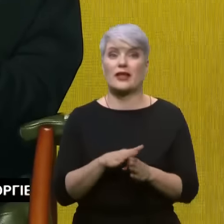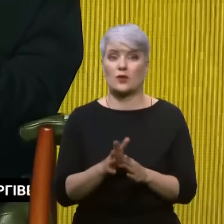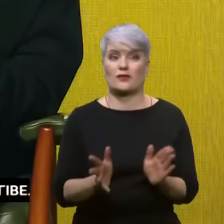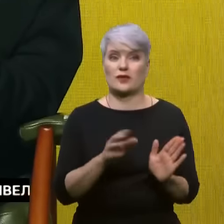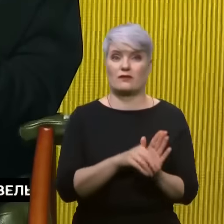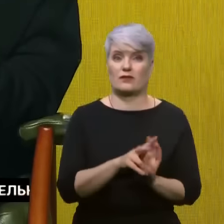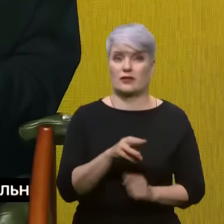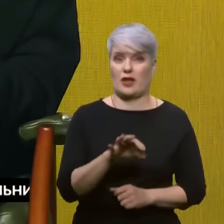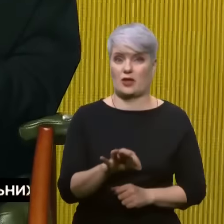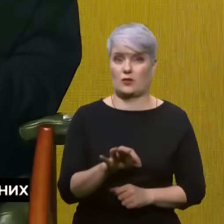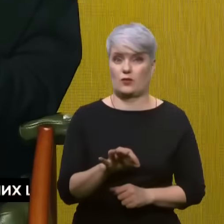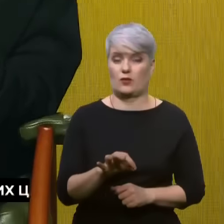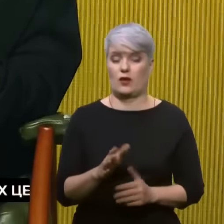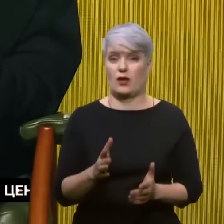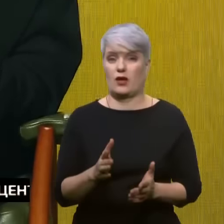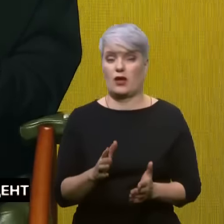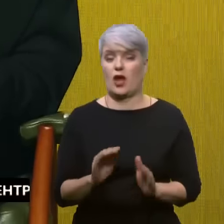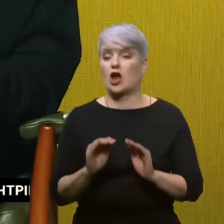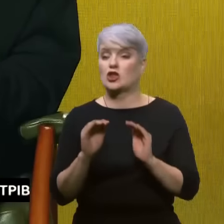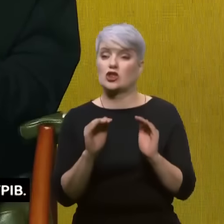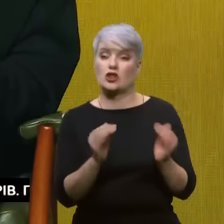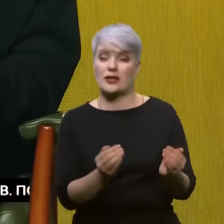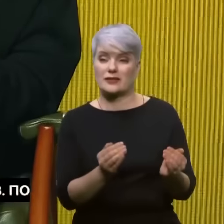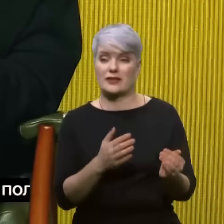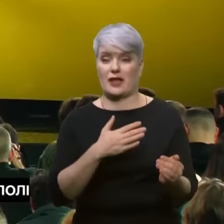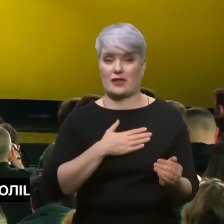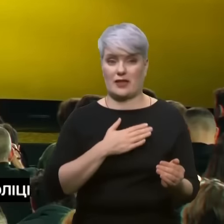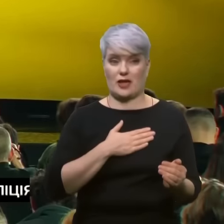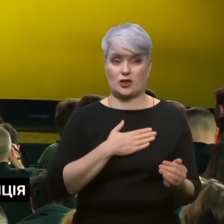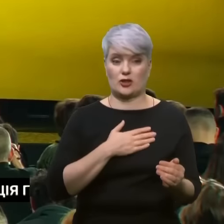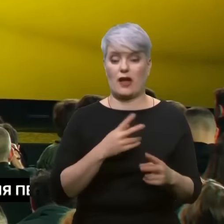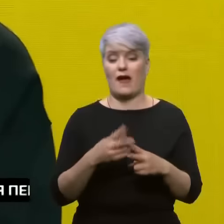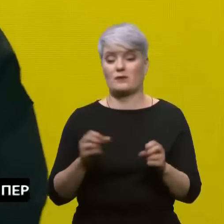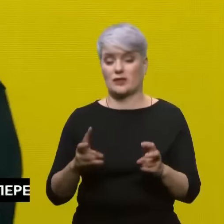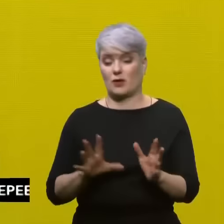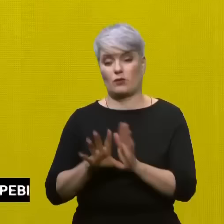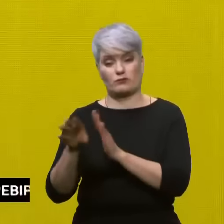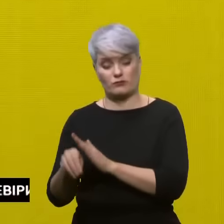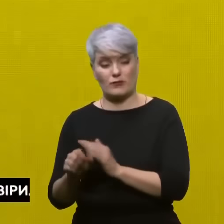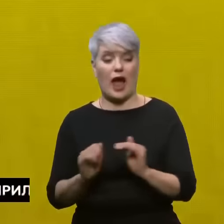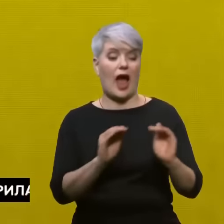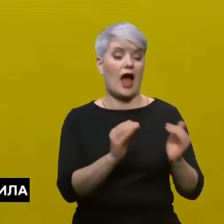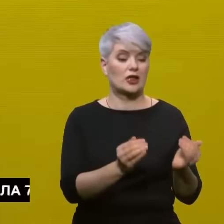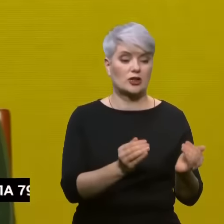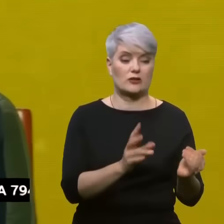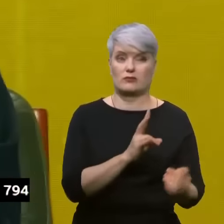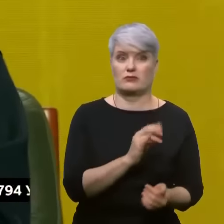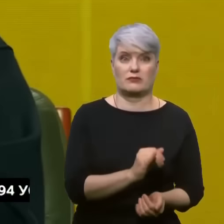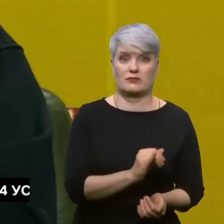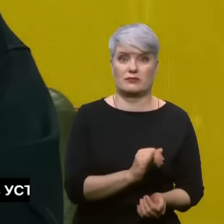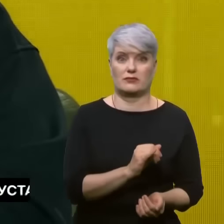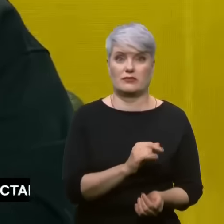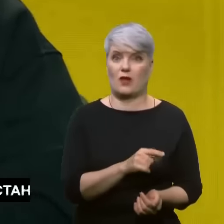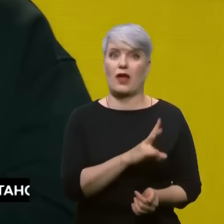НАТО. Тобто частина наша якимось чином в якомусь статусі в безпековому союзі, а частину ми не визнаємо, що